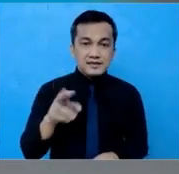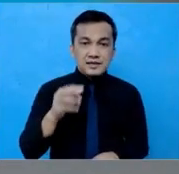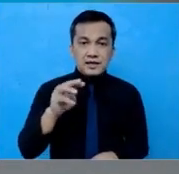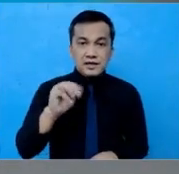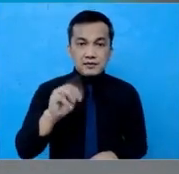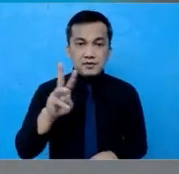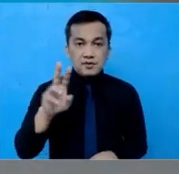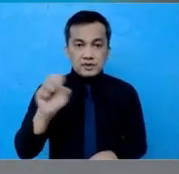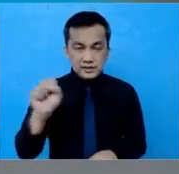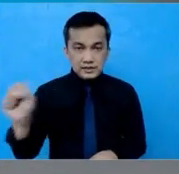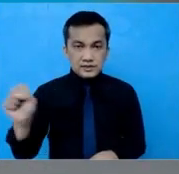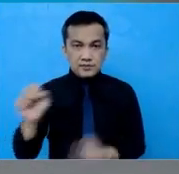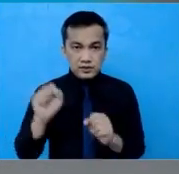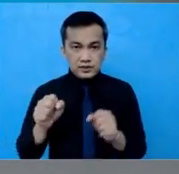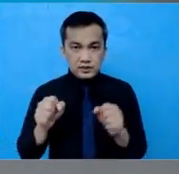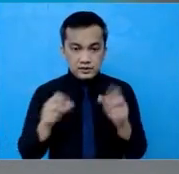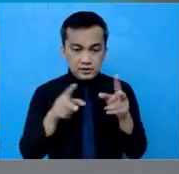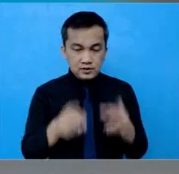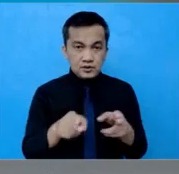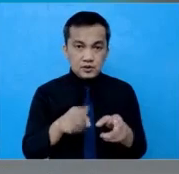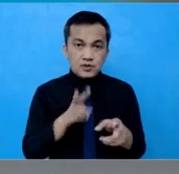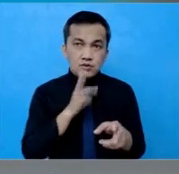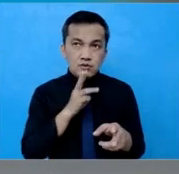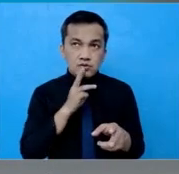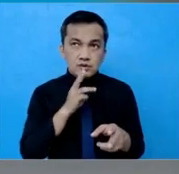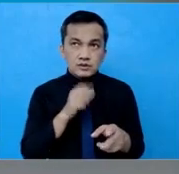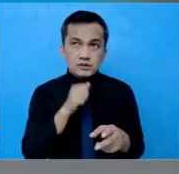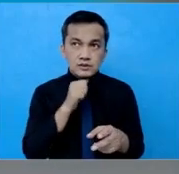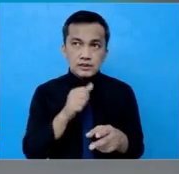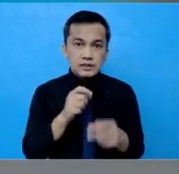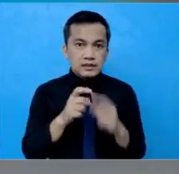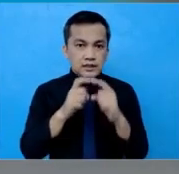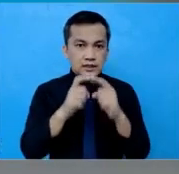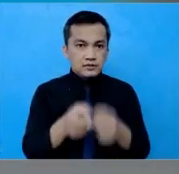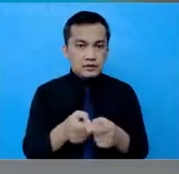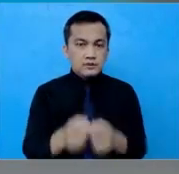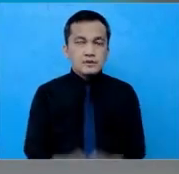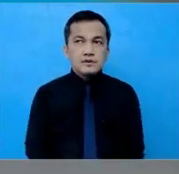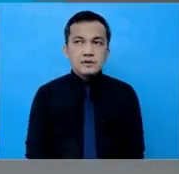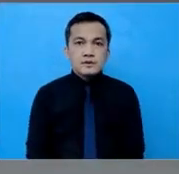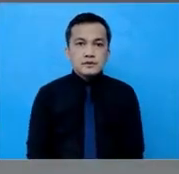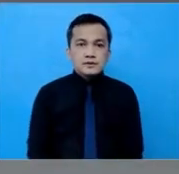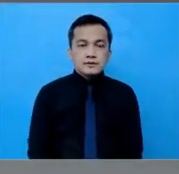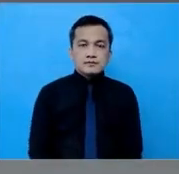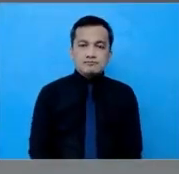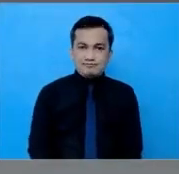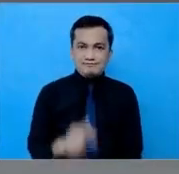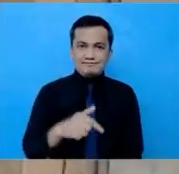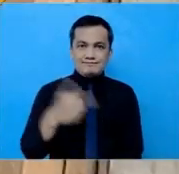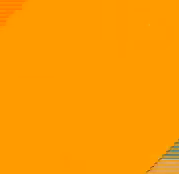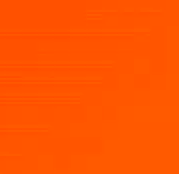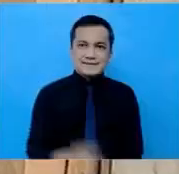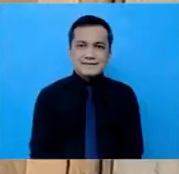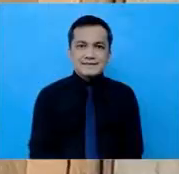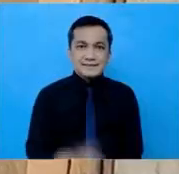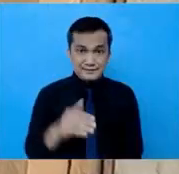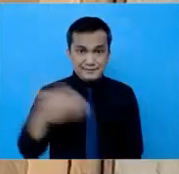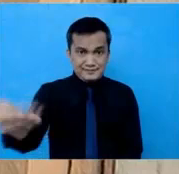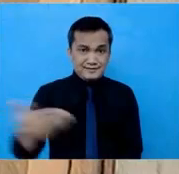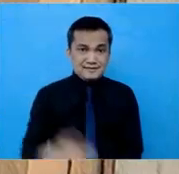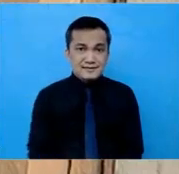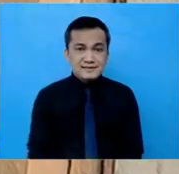kasing maputulan ng tubig ang mga hindi naka-granular lockdown. Doon sa frontline na balitang yan, si Shaila Francisco.